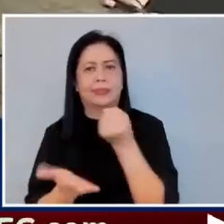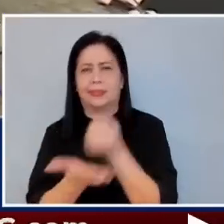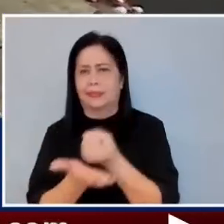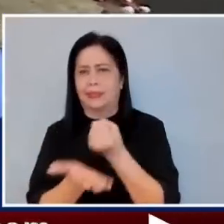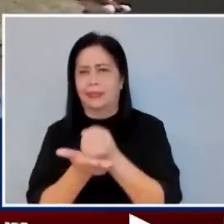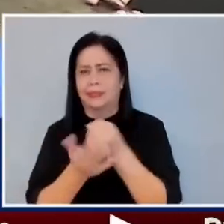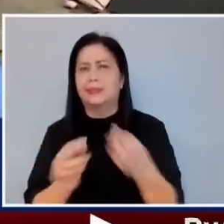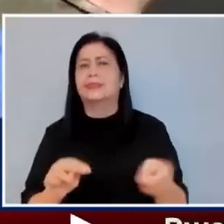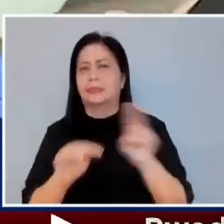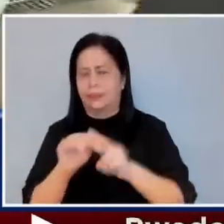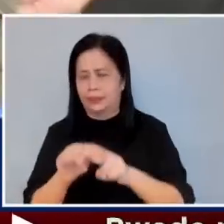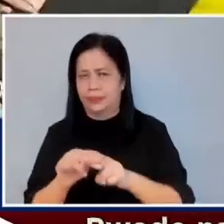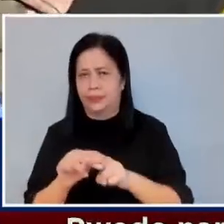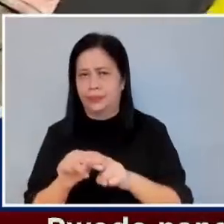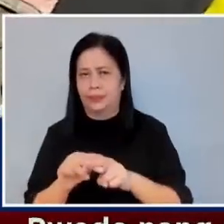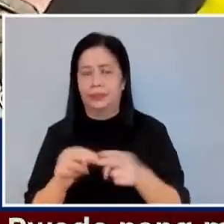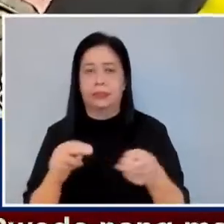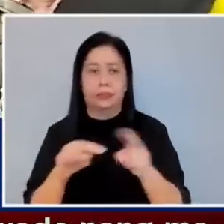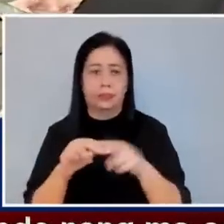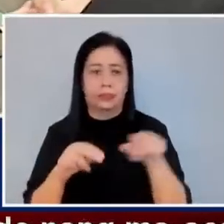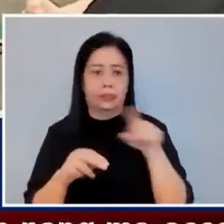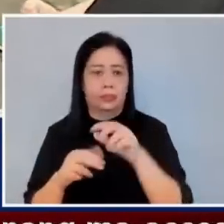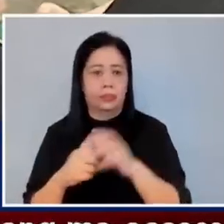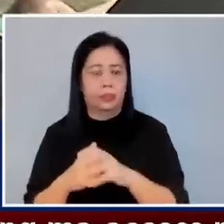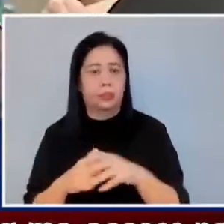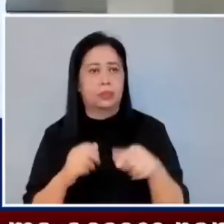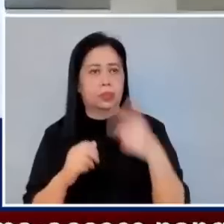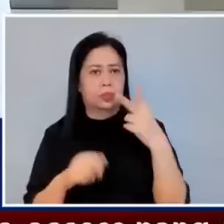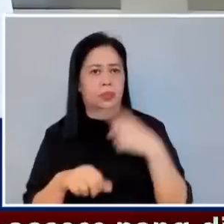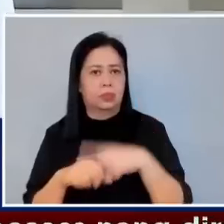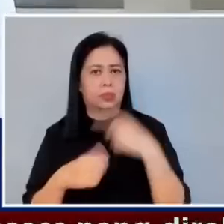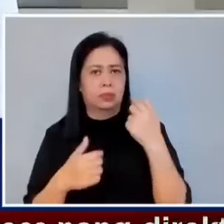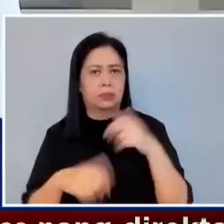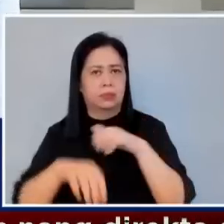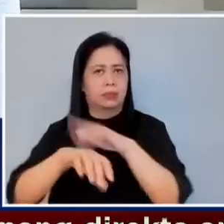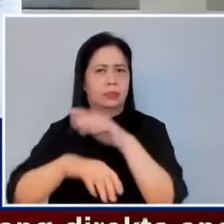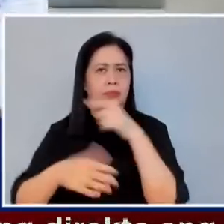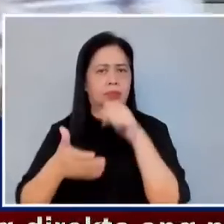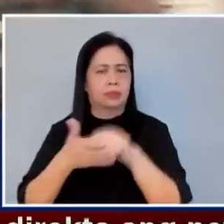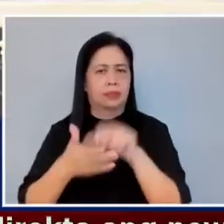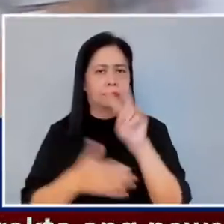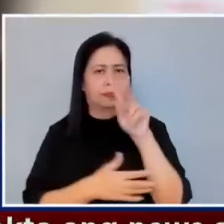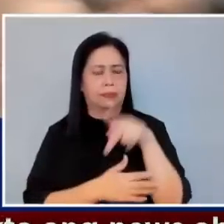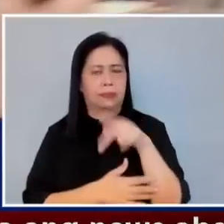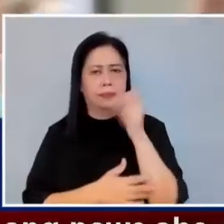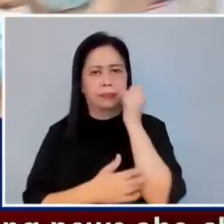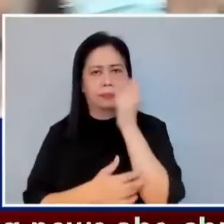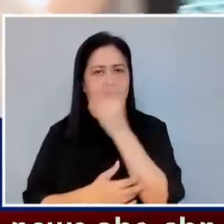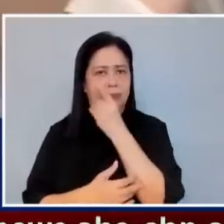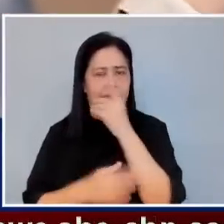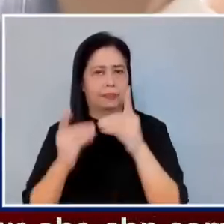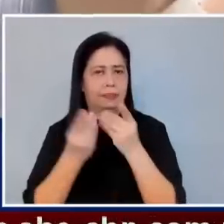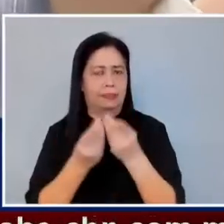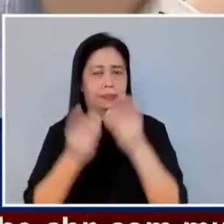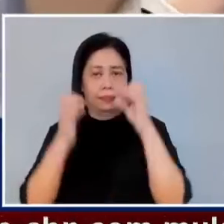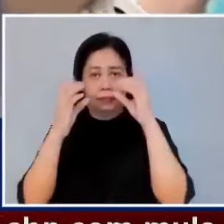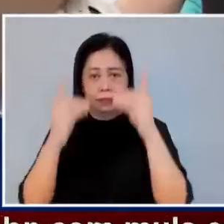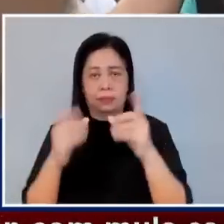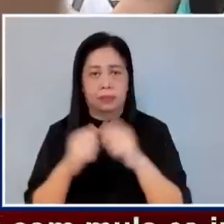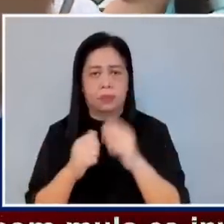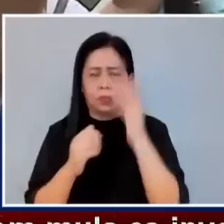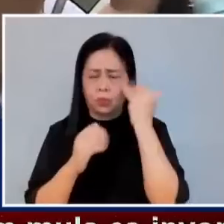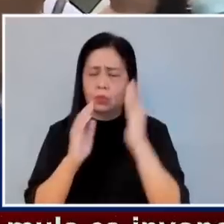increase. Dagdag ni Ketua, dalawang beses na silang nagpadala ng liham kay Vice President at Deputy Secretary Sara Duterte at